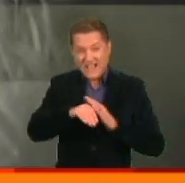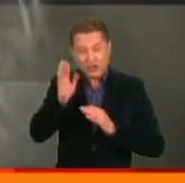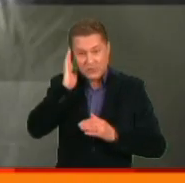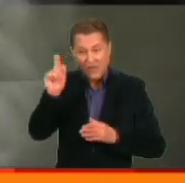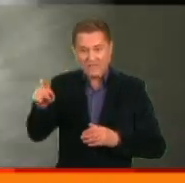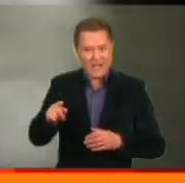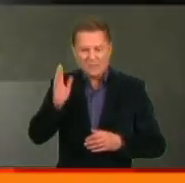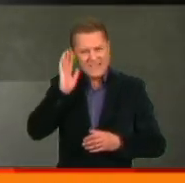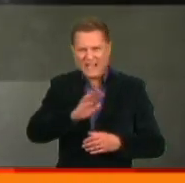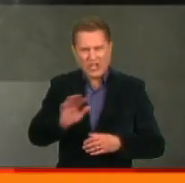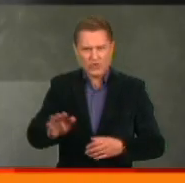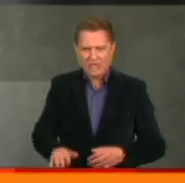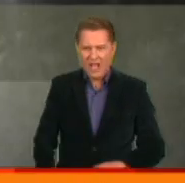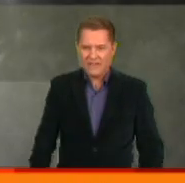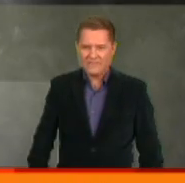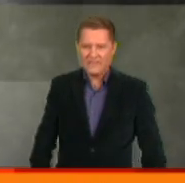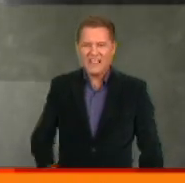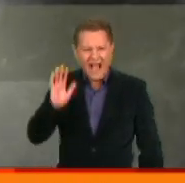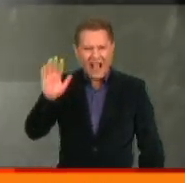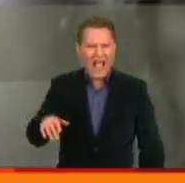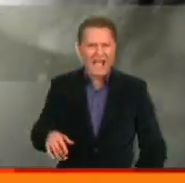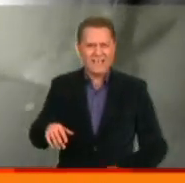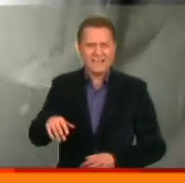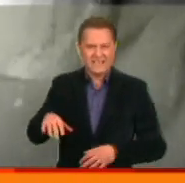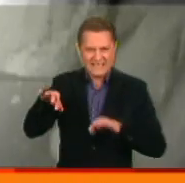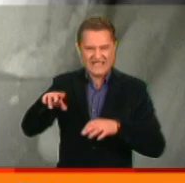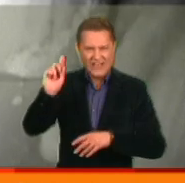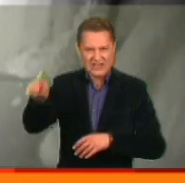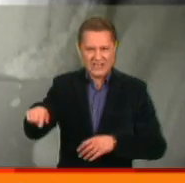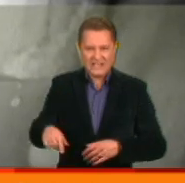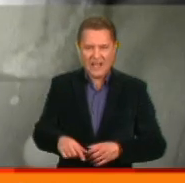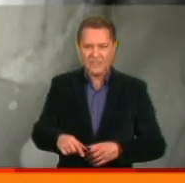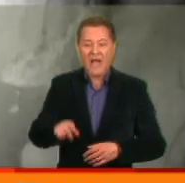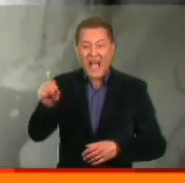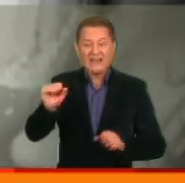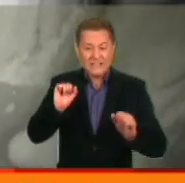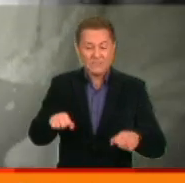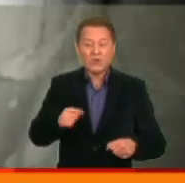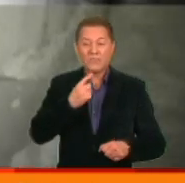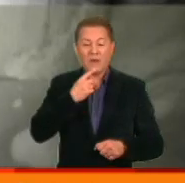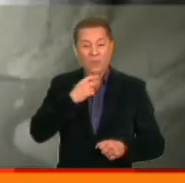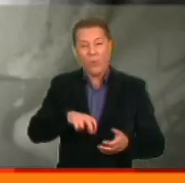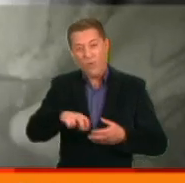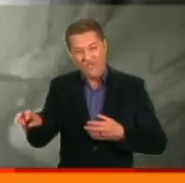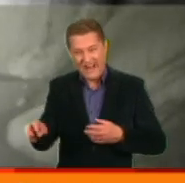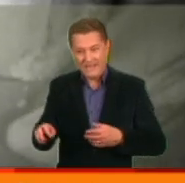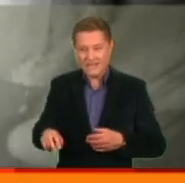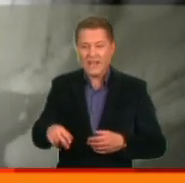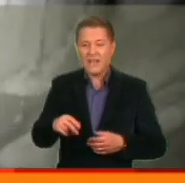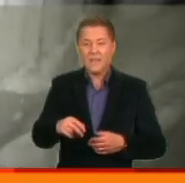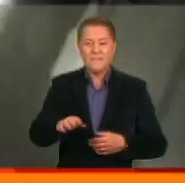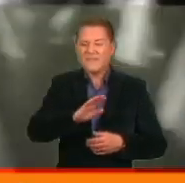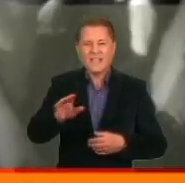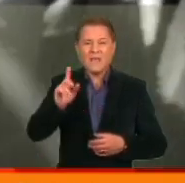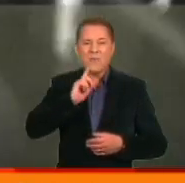не ночував ти там. Що, давай витягнемо. Та хай старчись. Давайте до вас вийду. Вийти до вас. А ти зможеш вийти? Та попробую. Та ні,